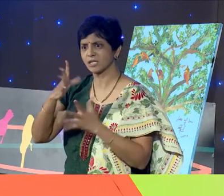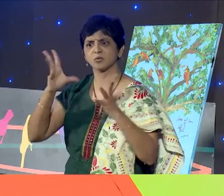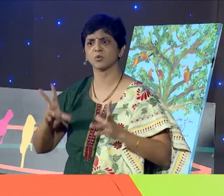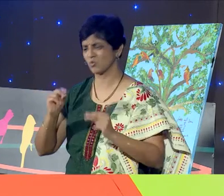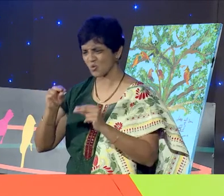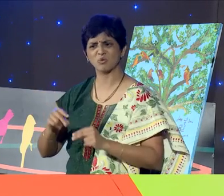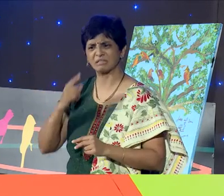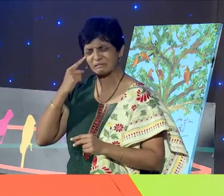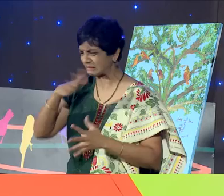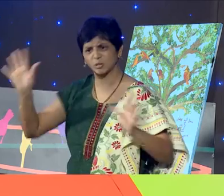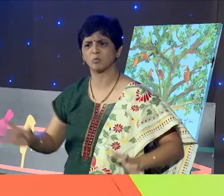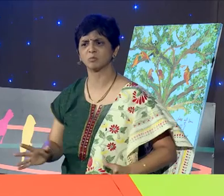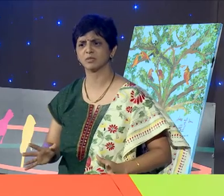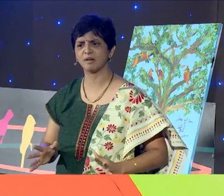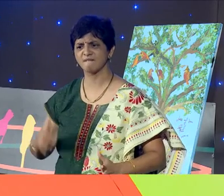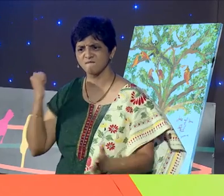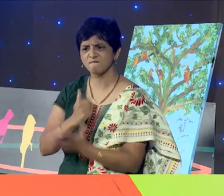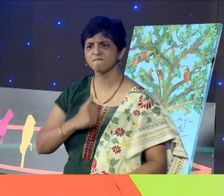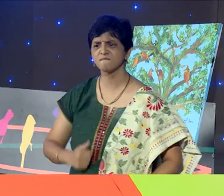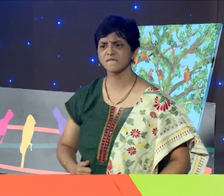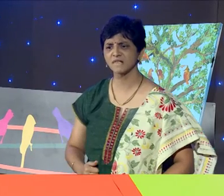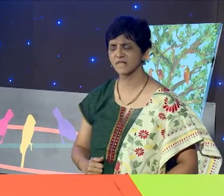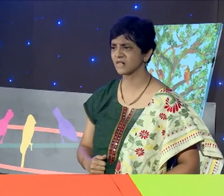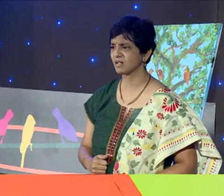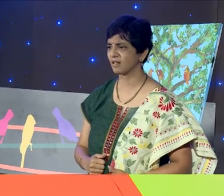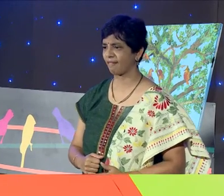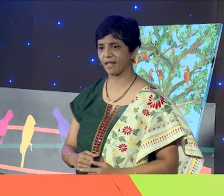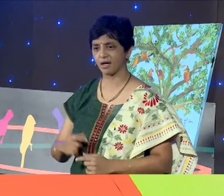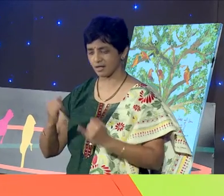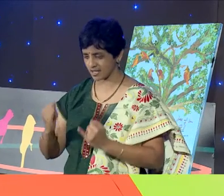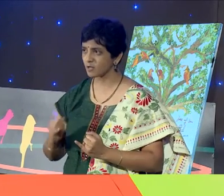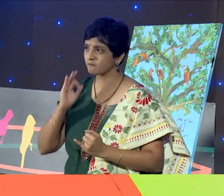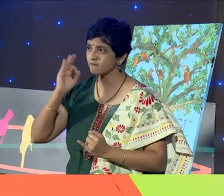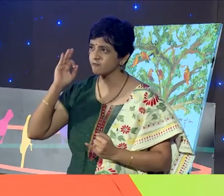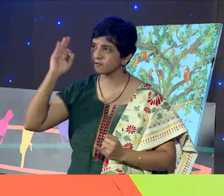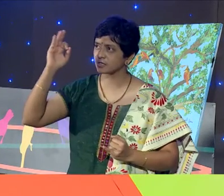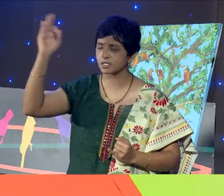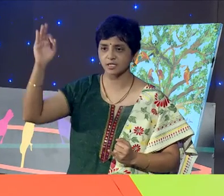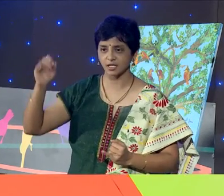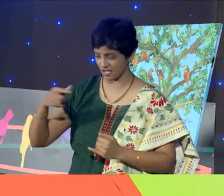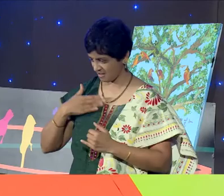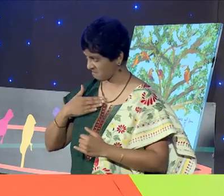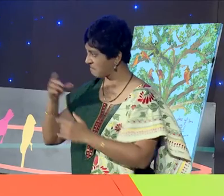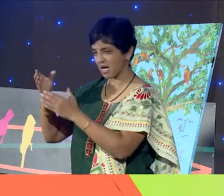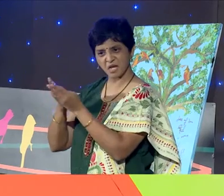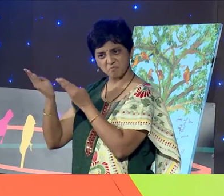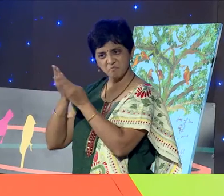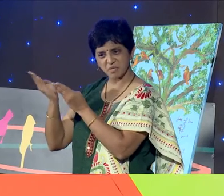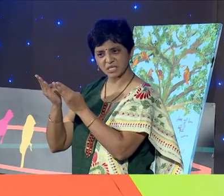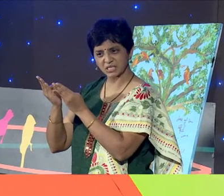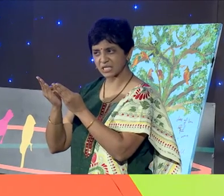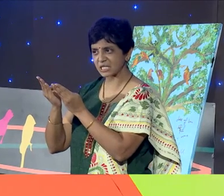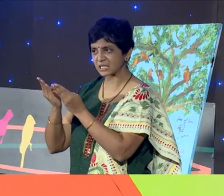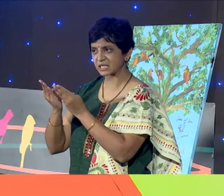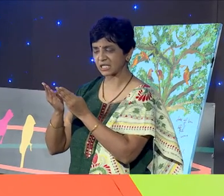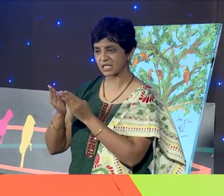चाइना चाइना। और अब उस स्तर पे हम पहुंच चुके हैं कि आने वाले दिनों में सनराइज कैंडल्स की किसी एक प्रोडक्ट का